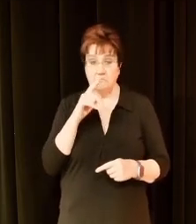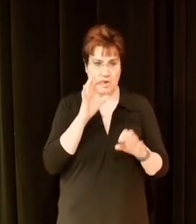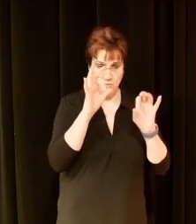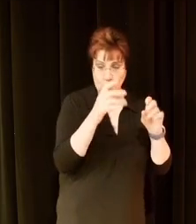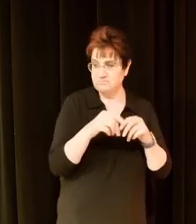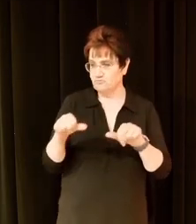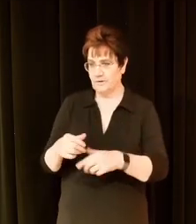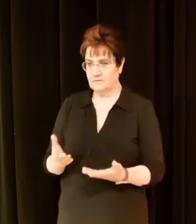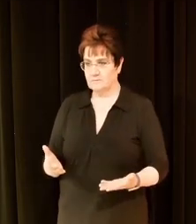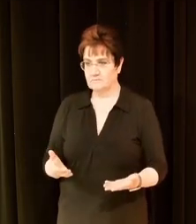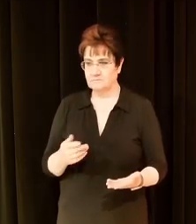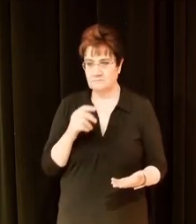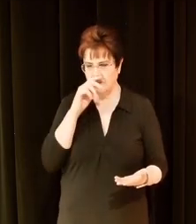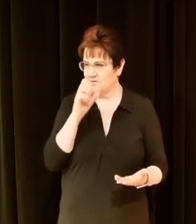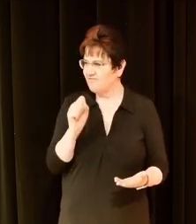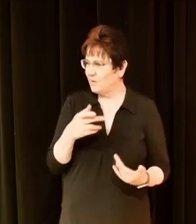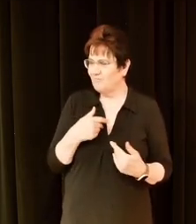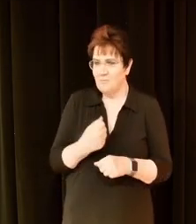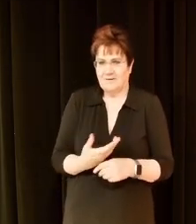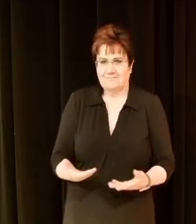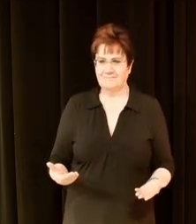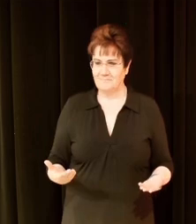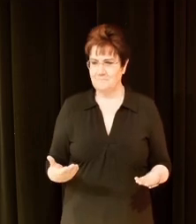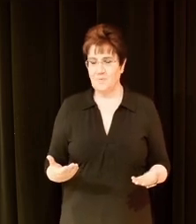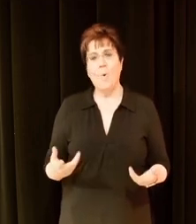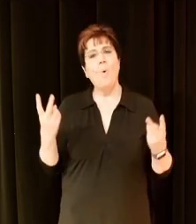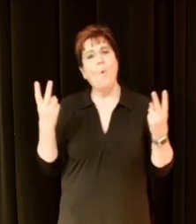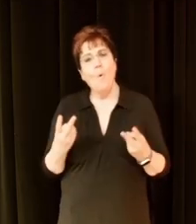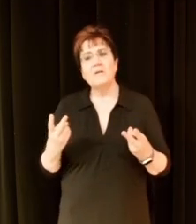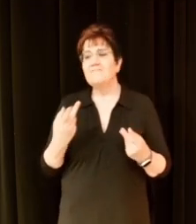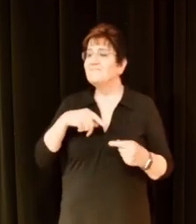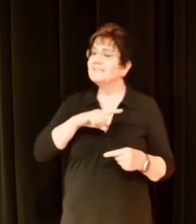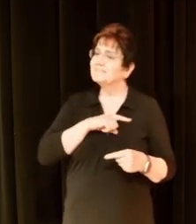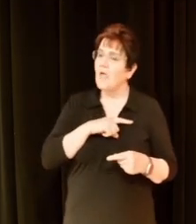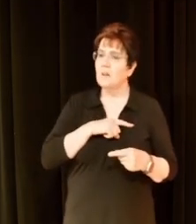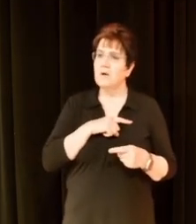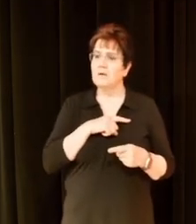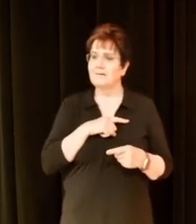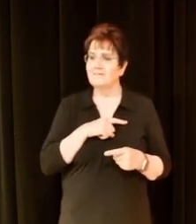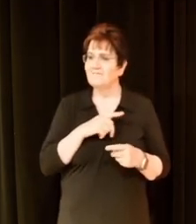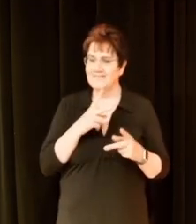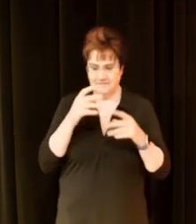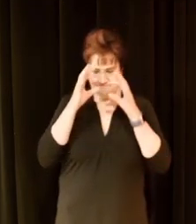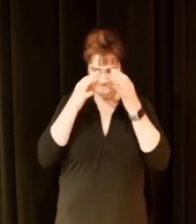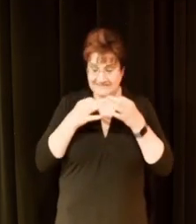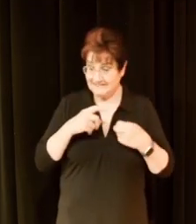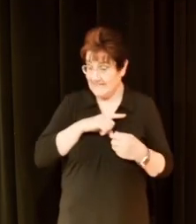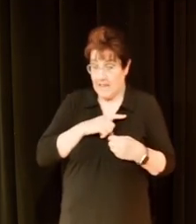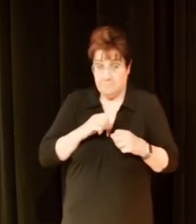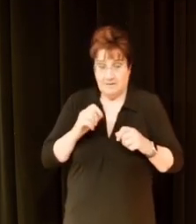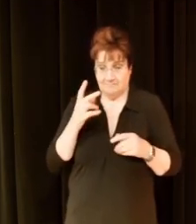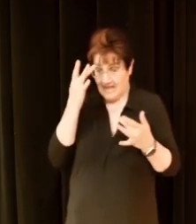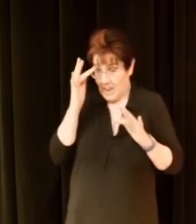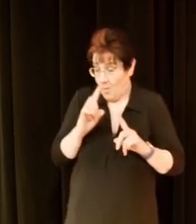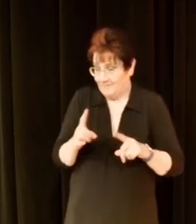Bild. Ja, warum? Oder wir gestatten es uns selbst nicht mehr. Und das höre ich natürlich auch in der Praxis sehr viel.